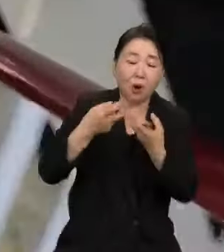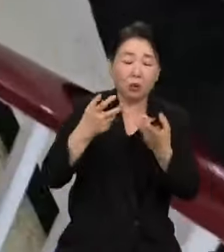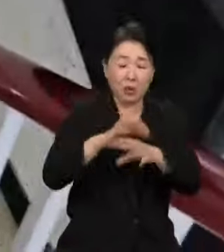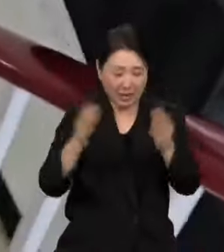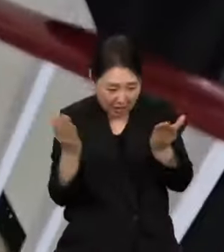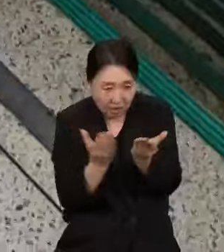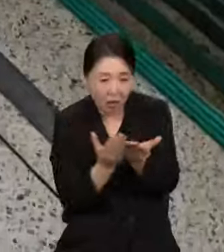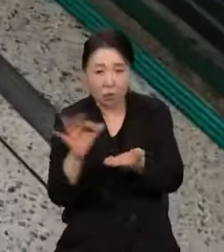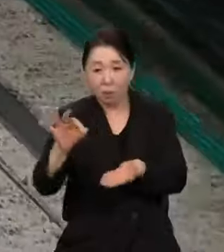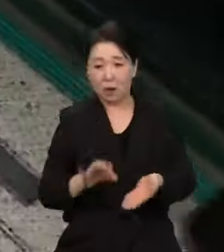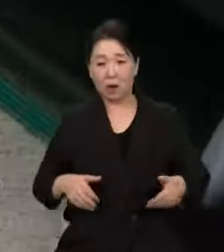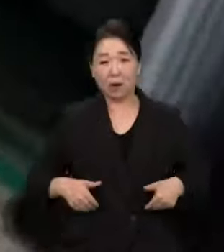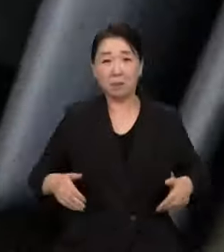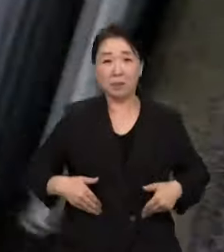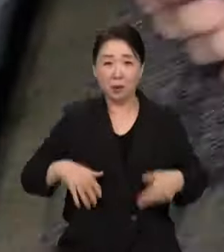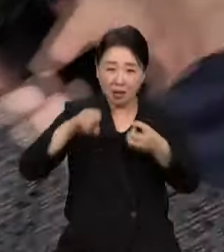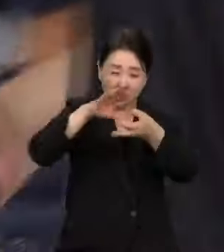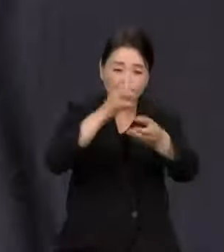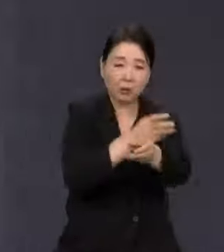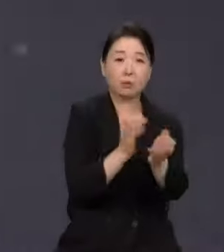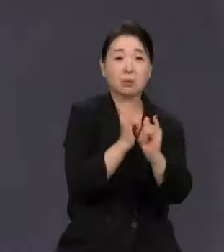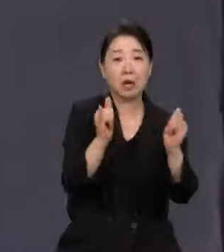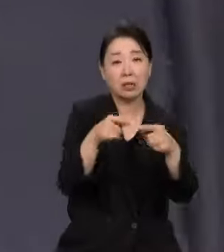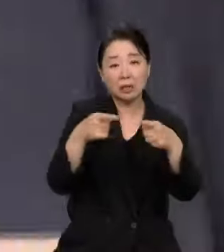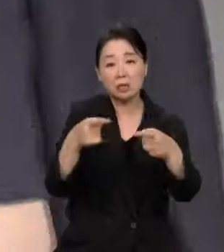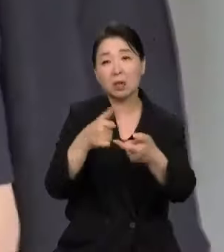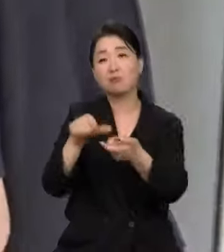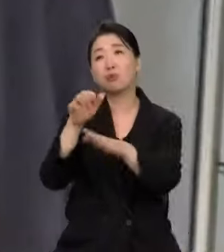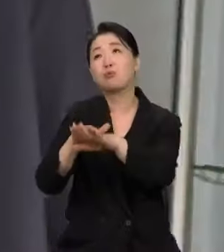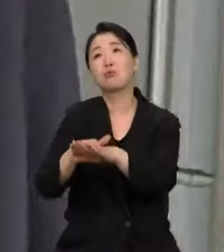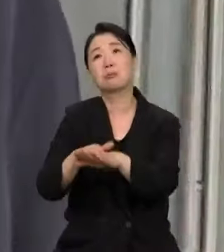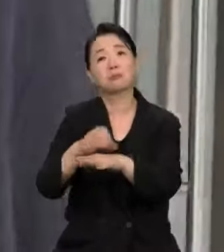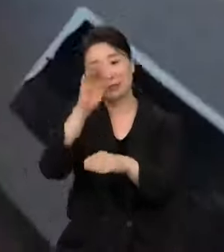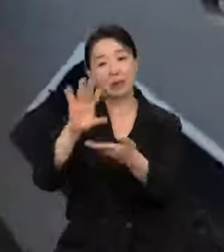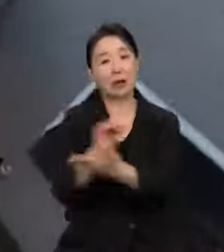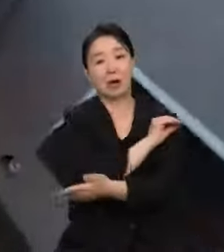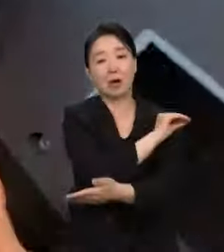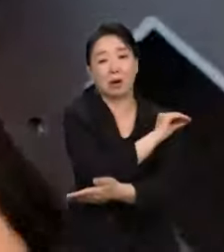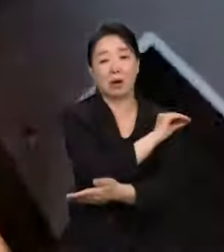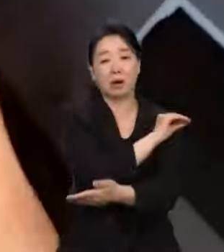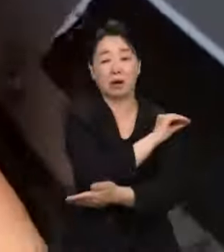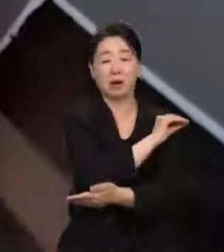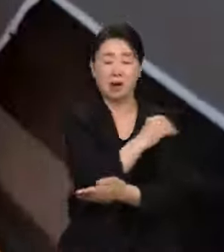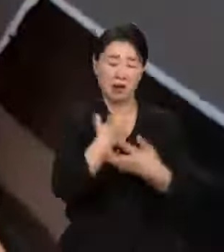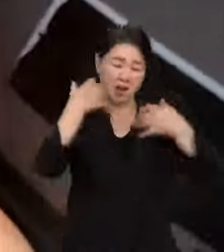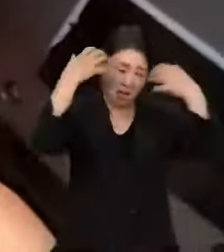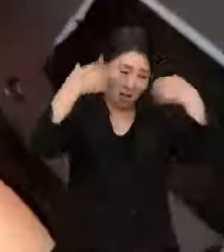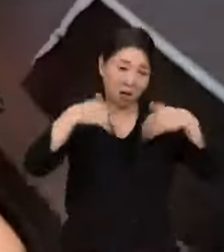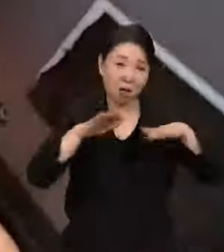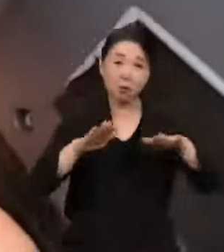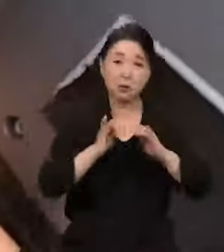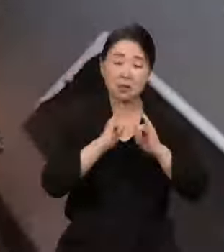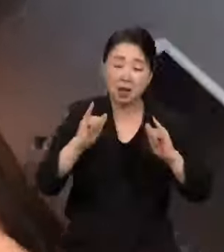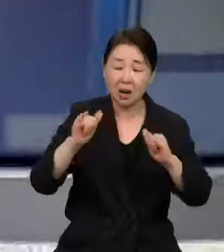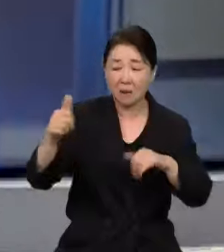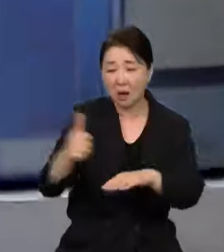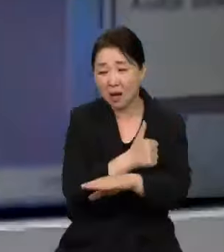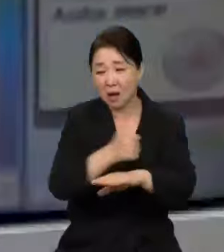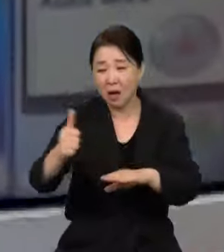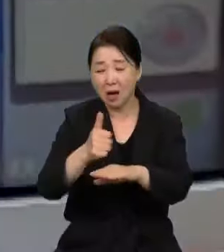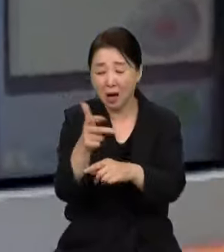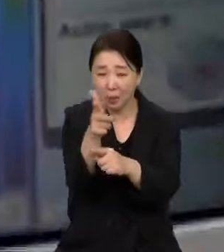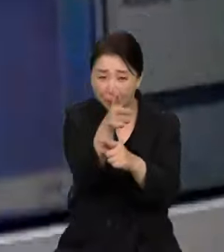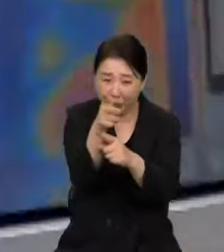받을 수 있고 택배 노동자들은 1층에 물건 놓고 가는 수밖에 없습니다. 폭염이 덮친 오늘 시민들 오가는 거리를